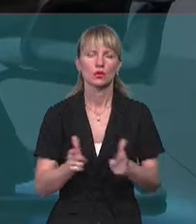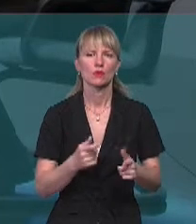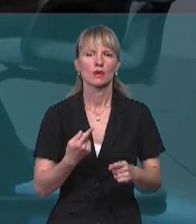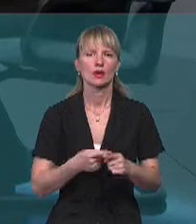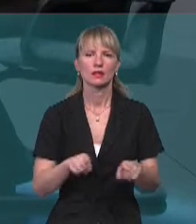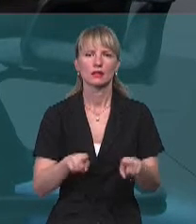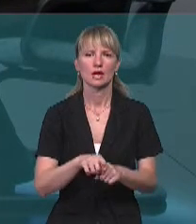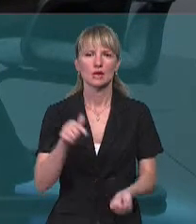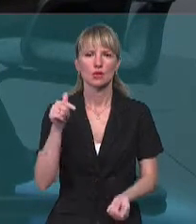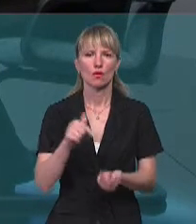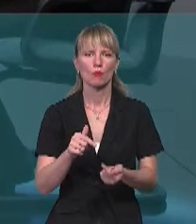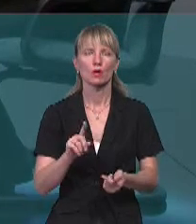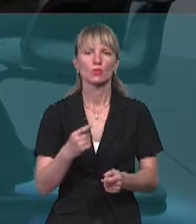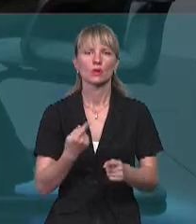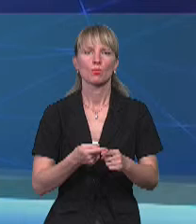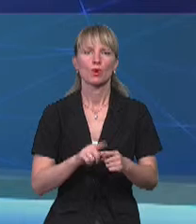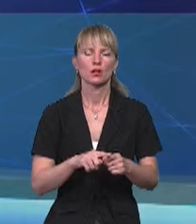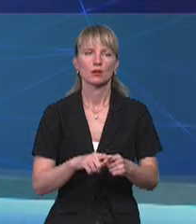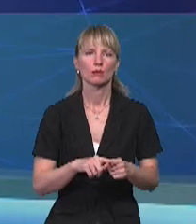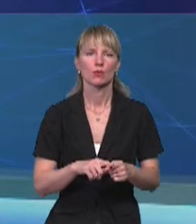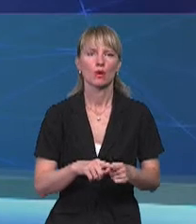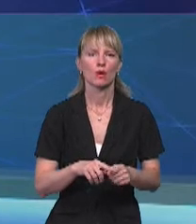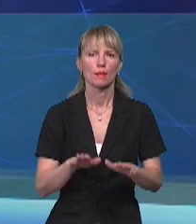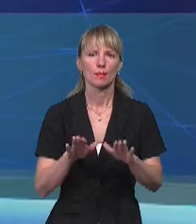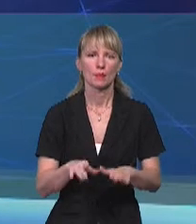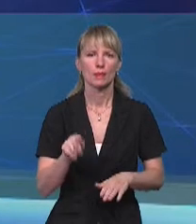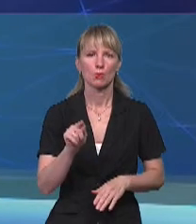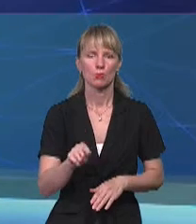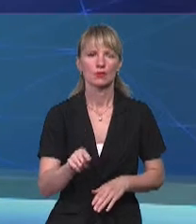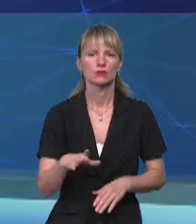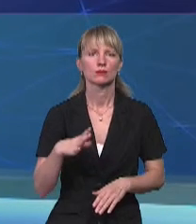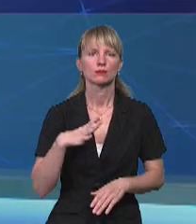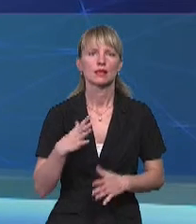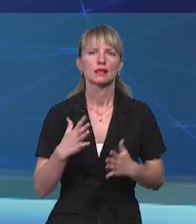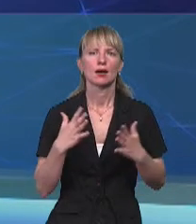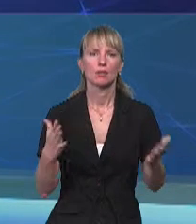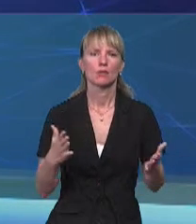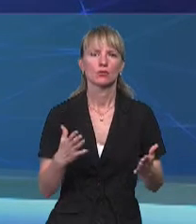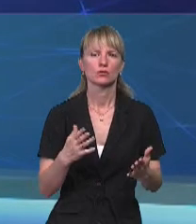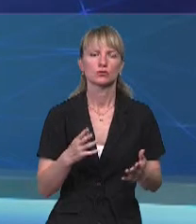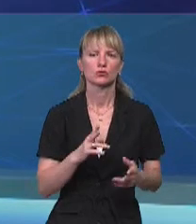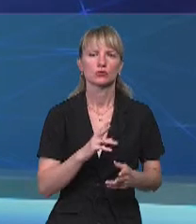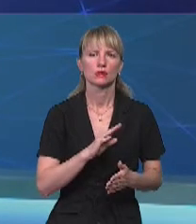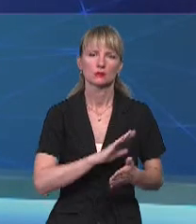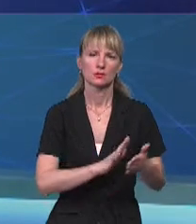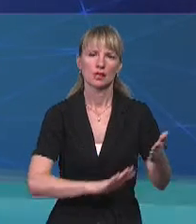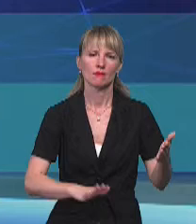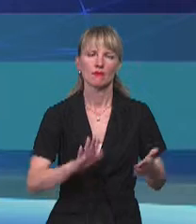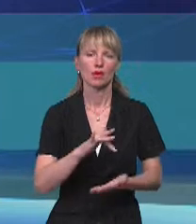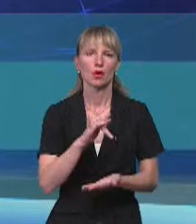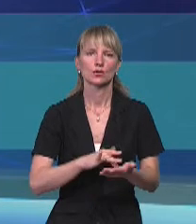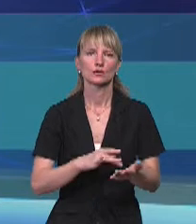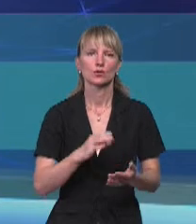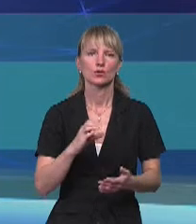як совпало, тому що іменно по цьому об'єкту було найбільше обращення, в тому числі і в городський совет, і к